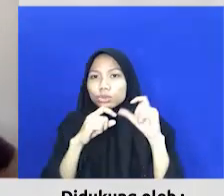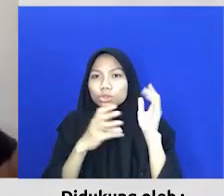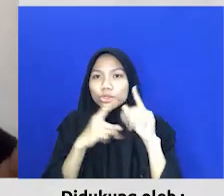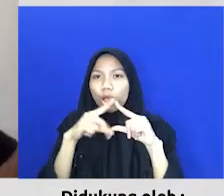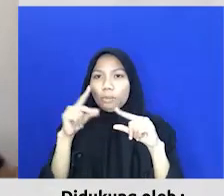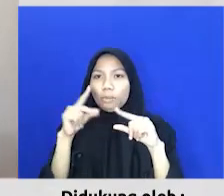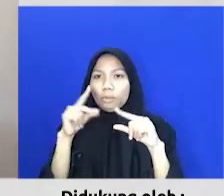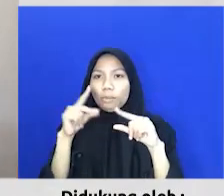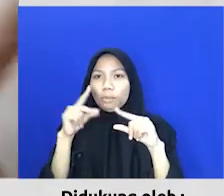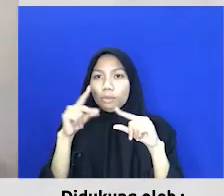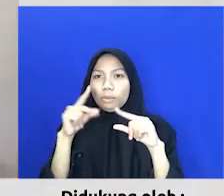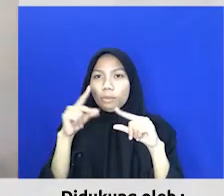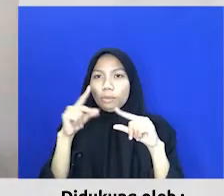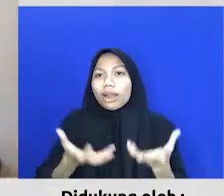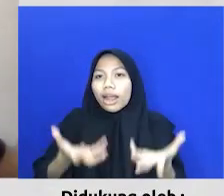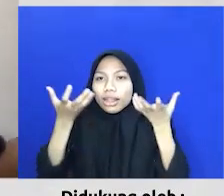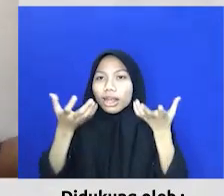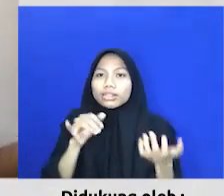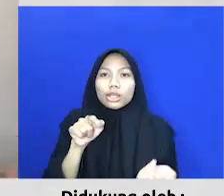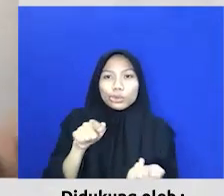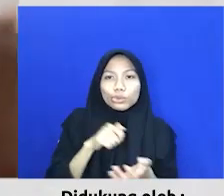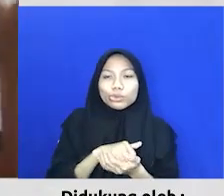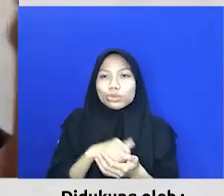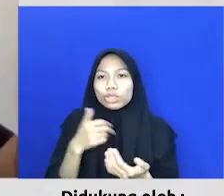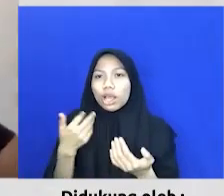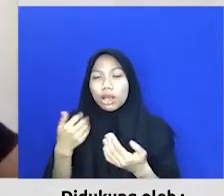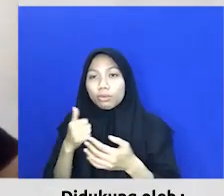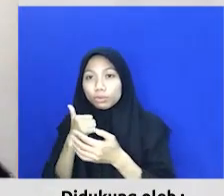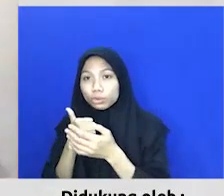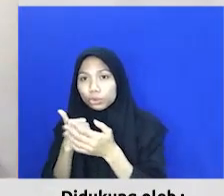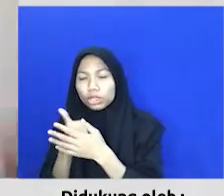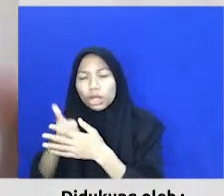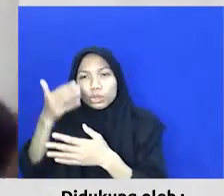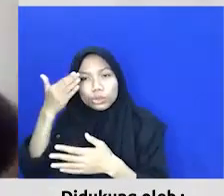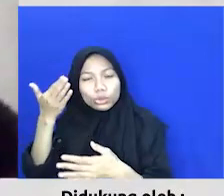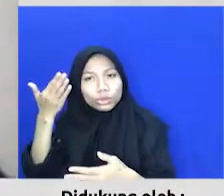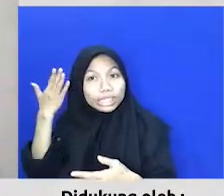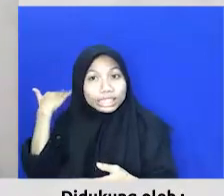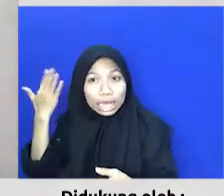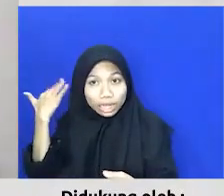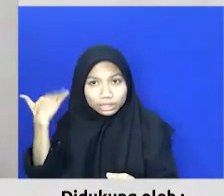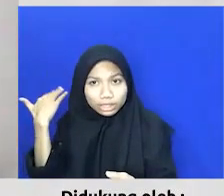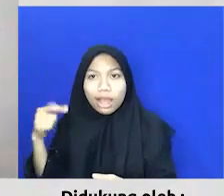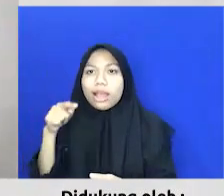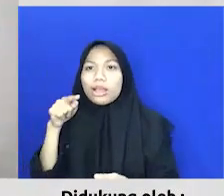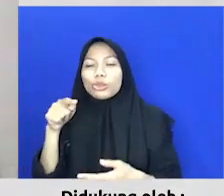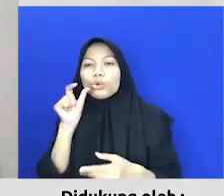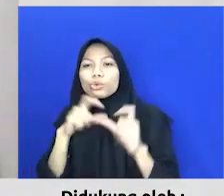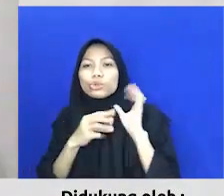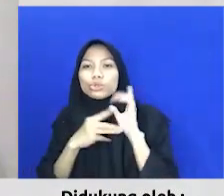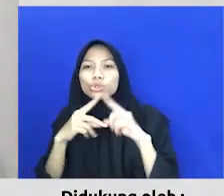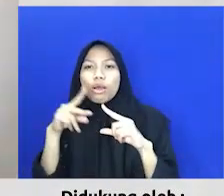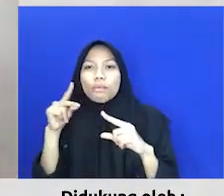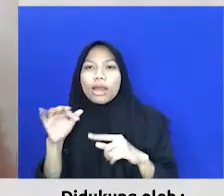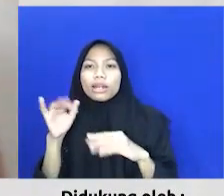dari UCLA, Pak Alwi sendiri juga ada lulusan Harvard. Asrul Sani juga dapat beasiswa di USC